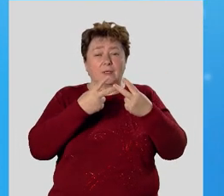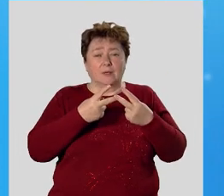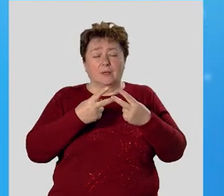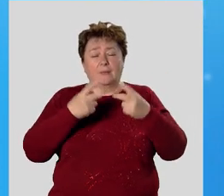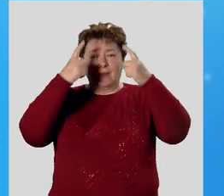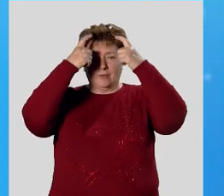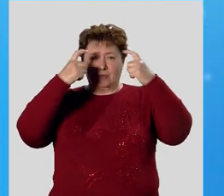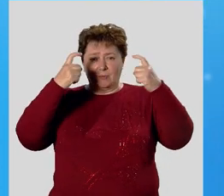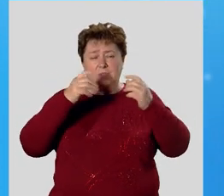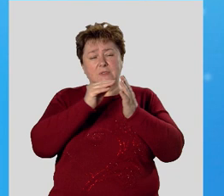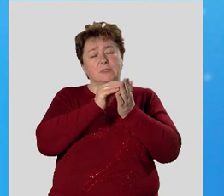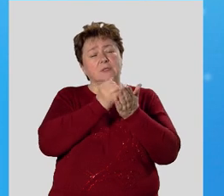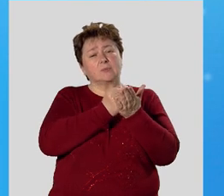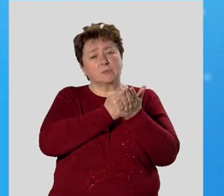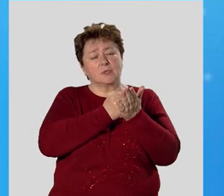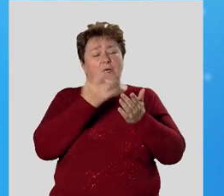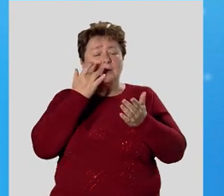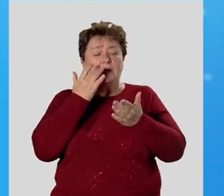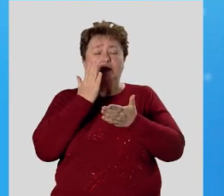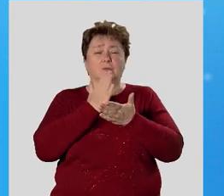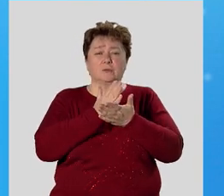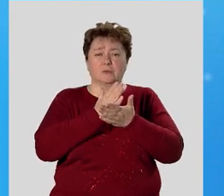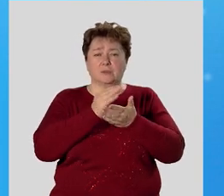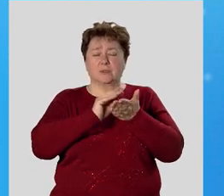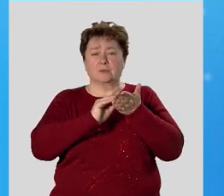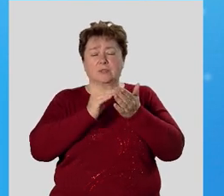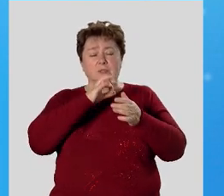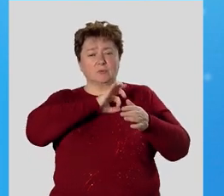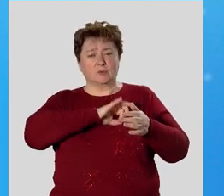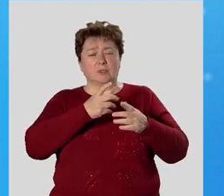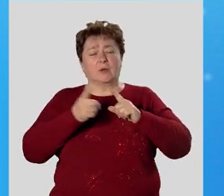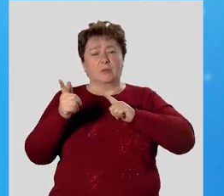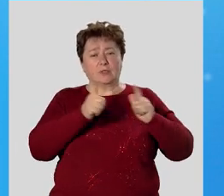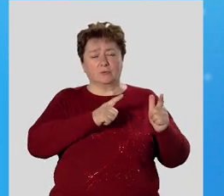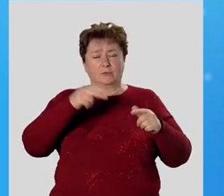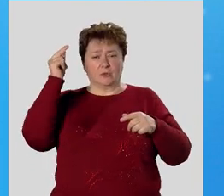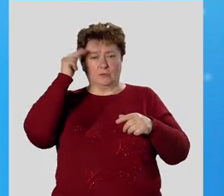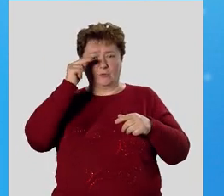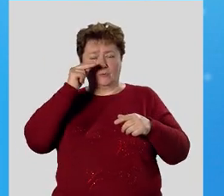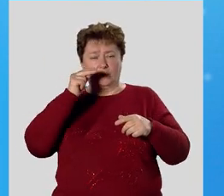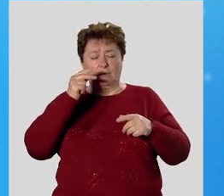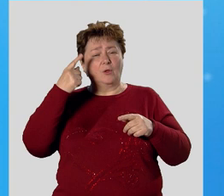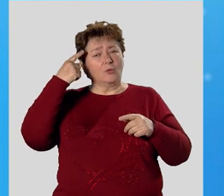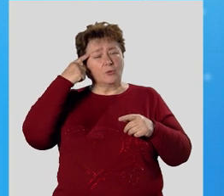на информационные ресурсы, которые были использованы для подготовки к уроку.